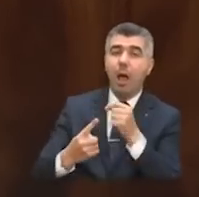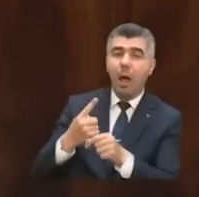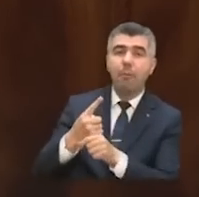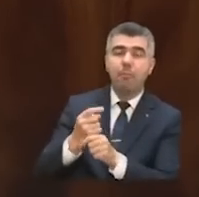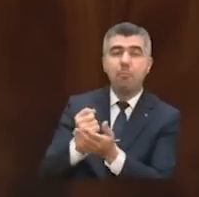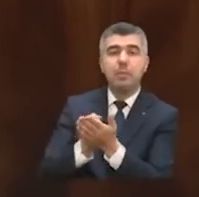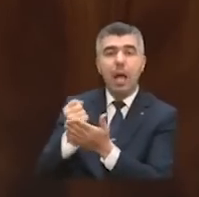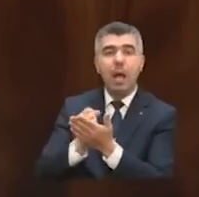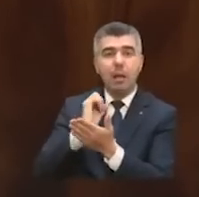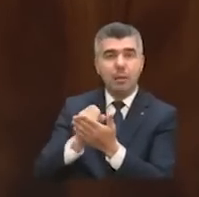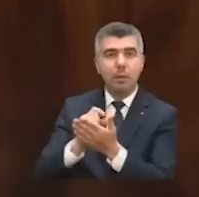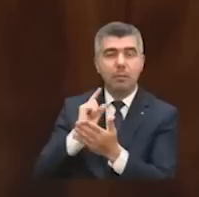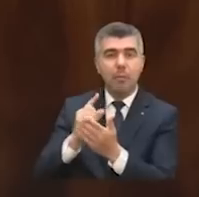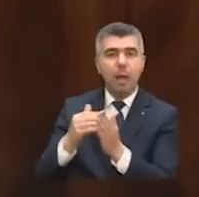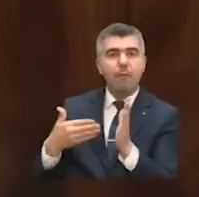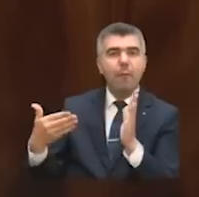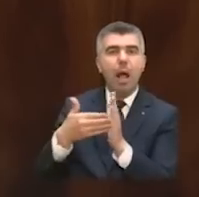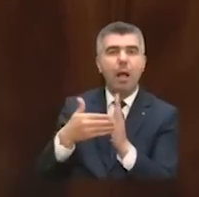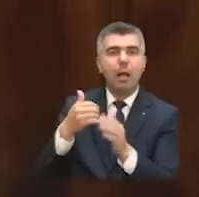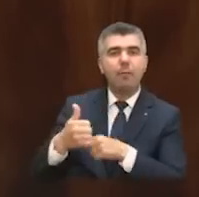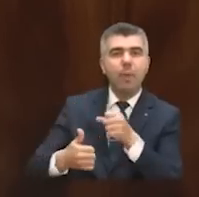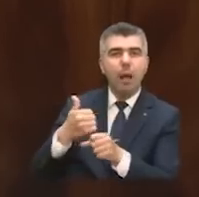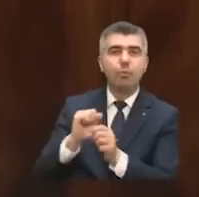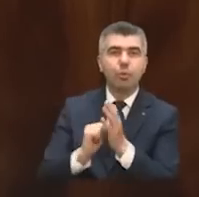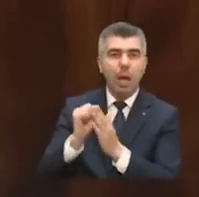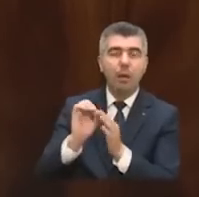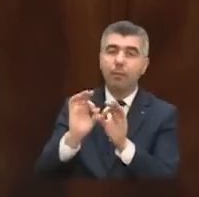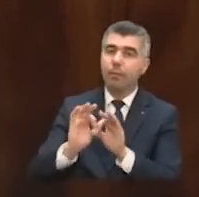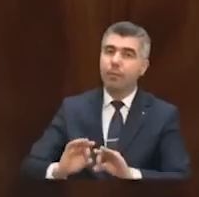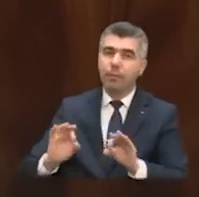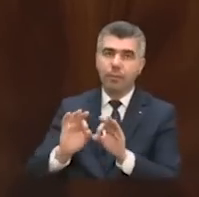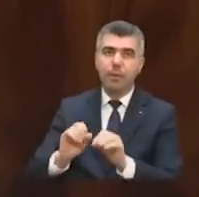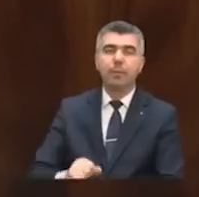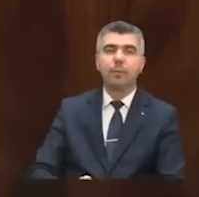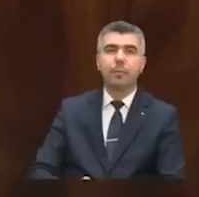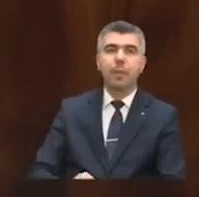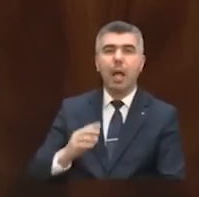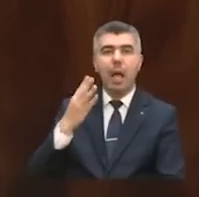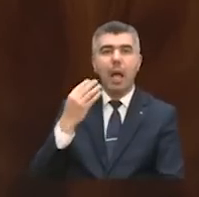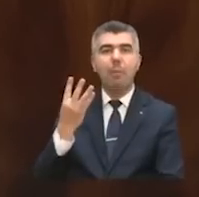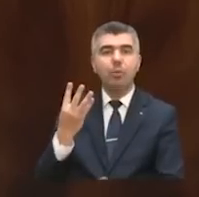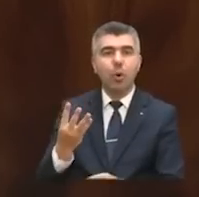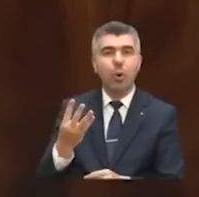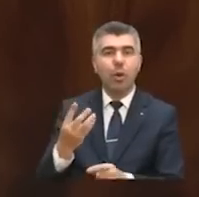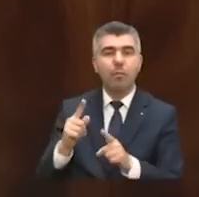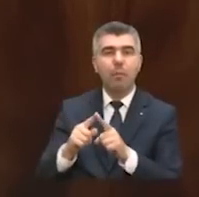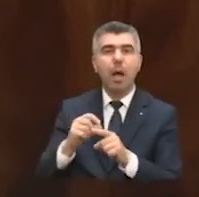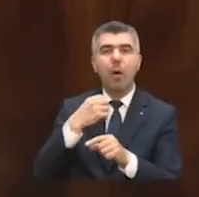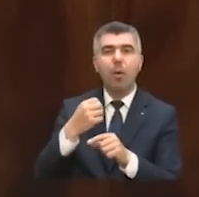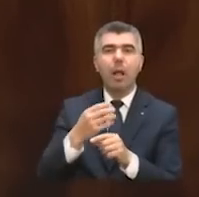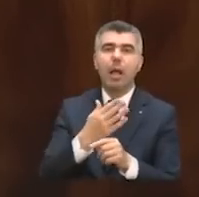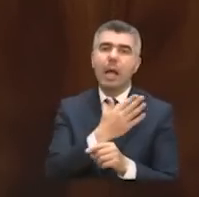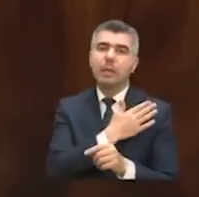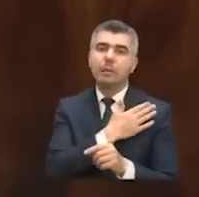على فان لاني في الاخير السنه وتقول انا نجحت. كاين دي كريدي وكل 4 شهور فيها لي كريدي